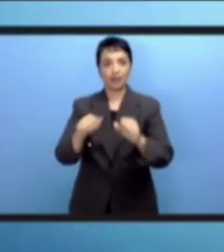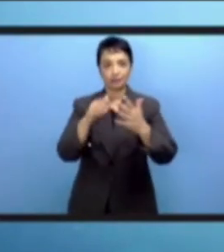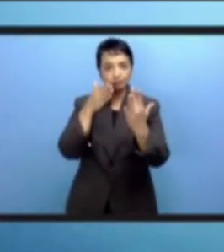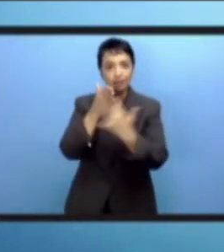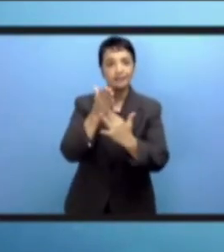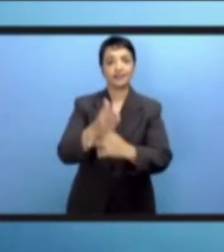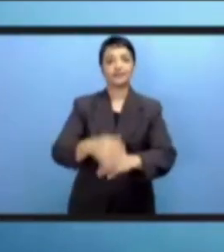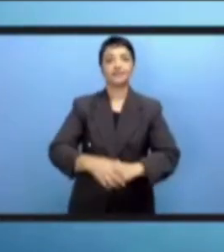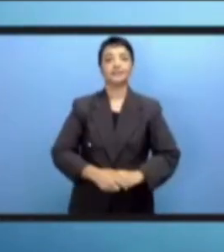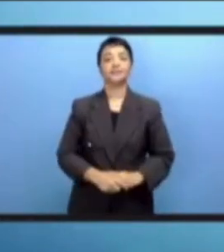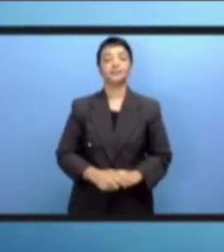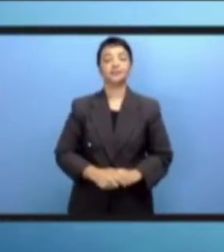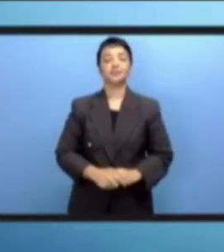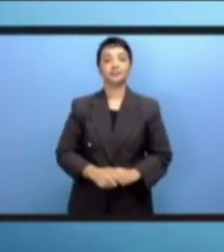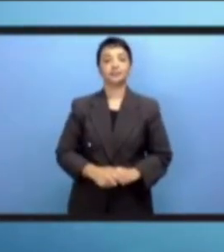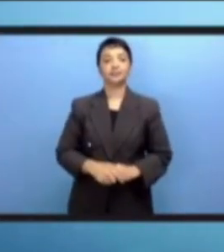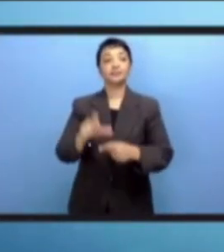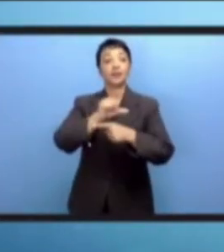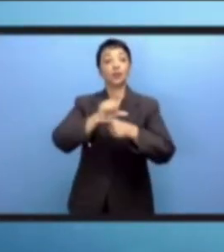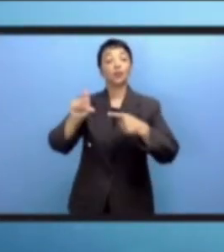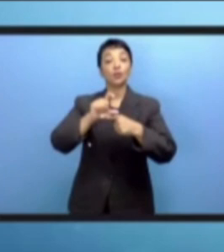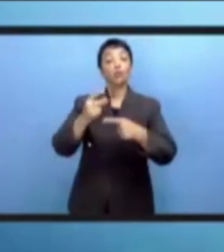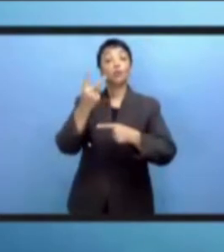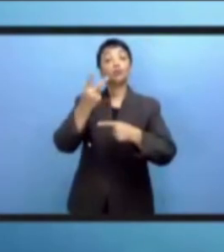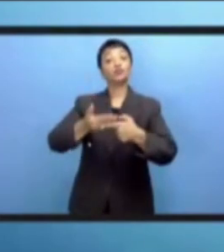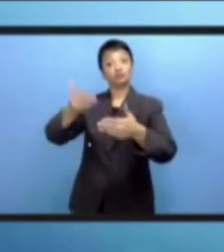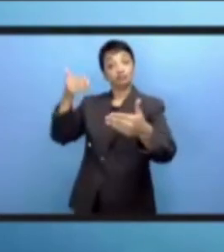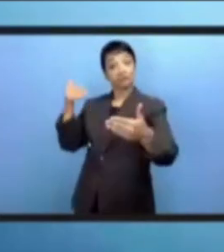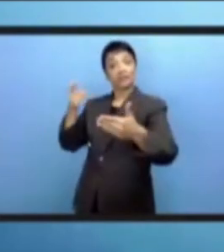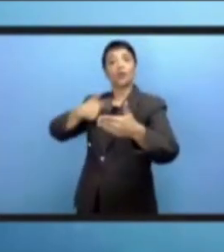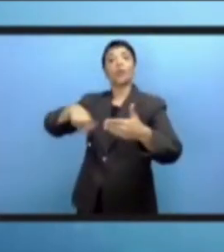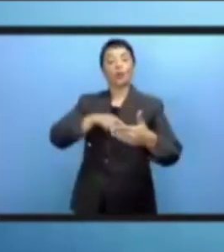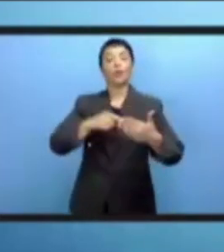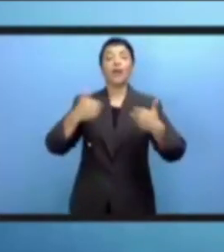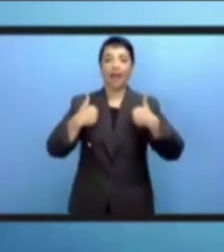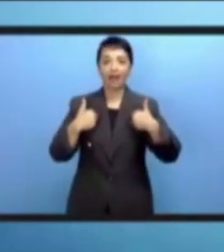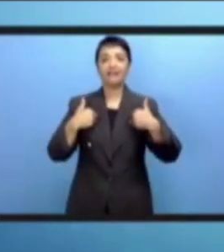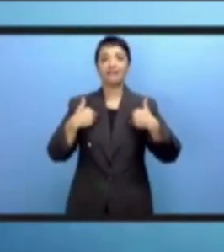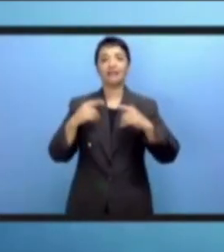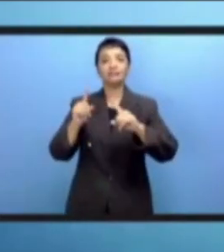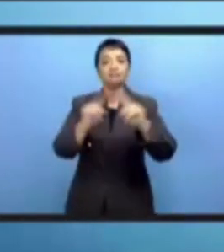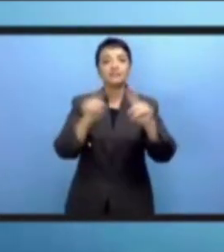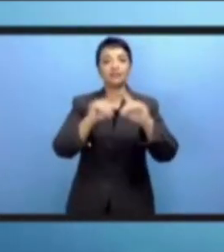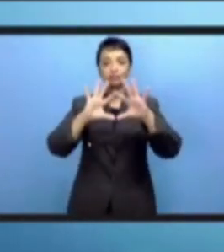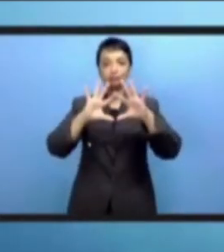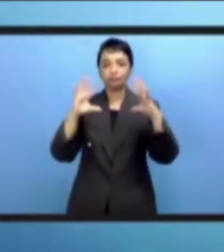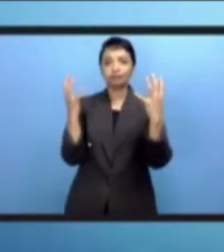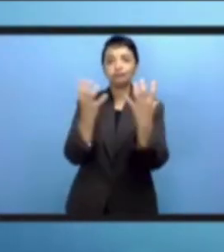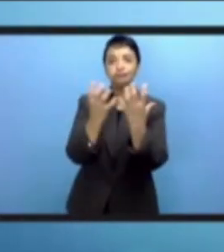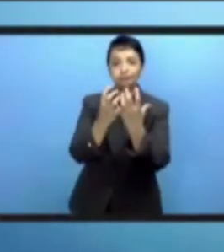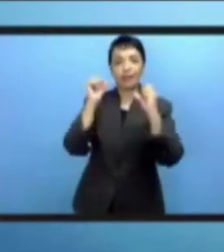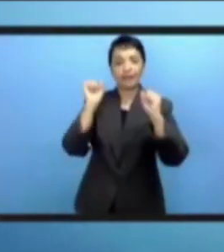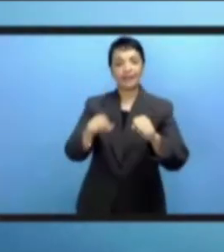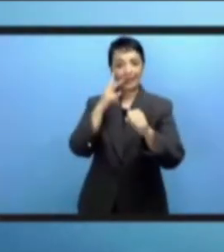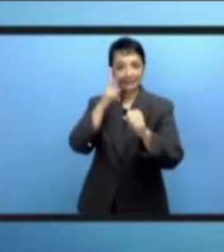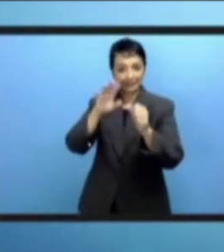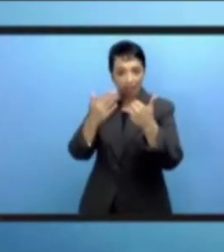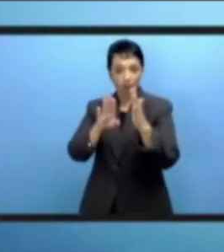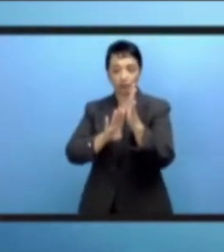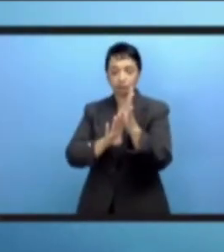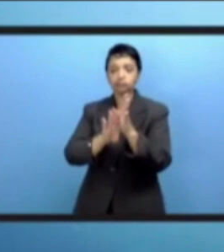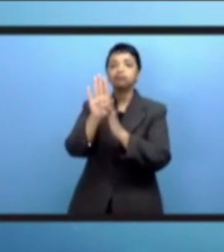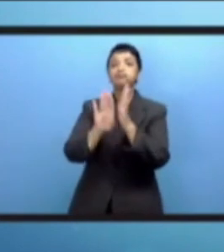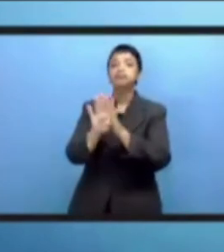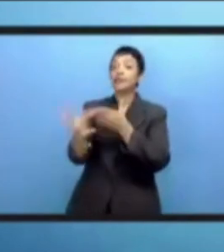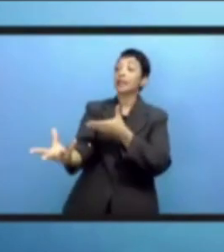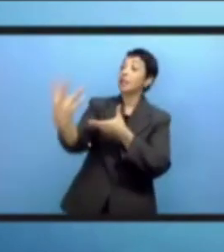городов. В различных учреждениях, образовательных учреждениях в нашей стране также был обеспечен доступ к интернету.